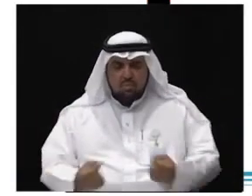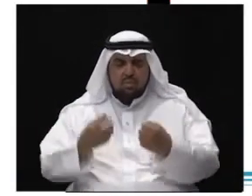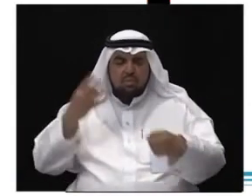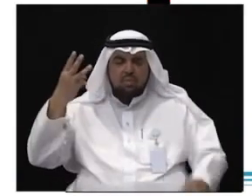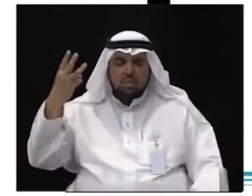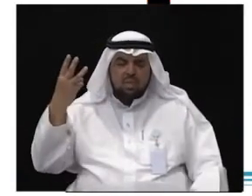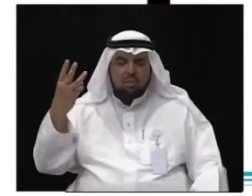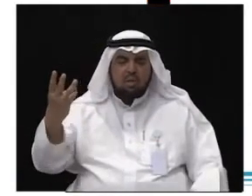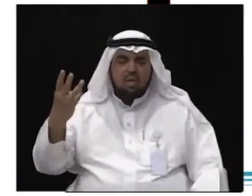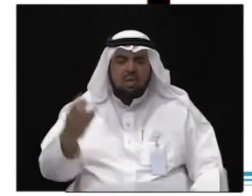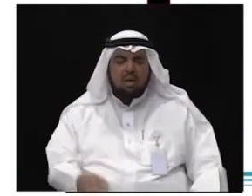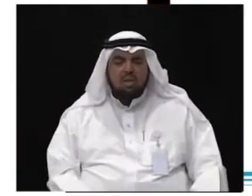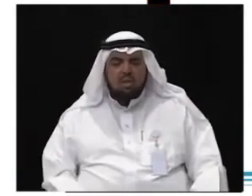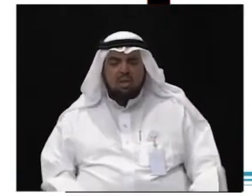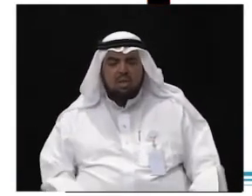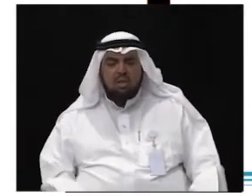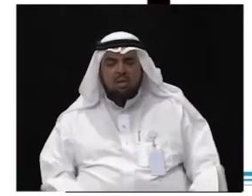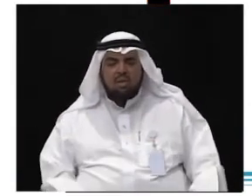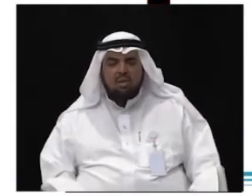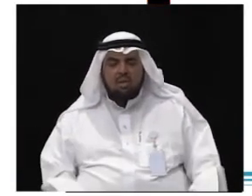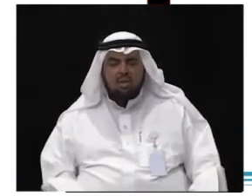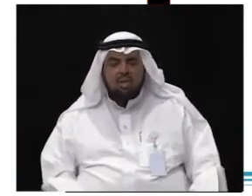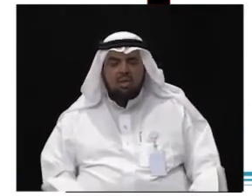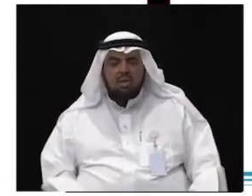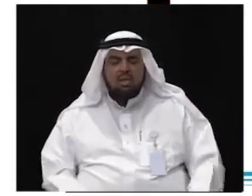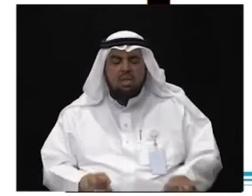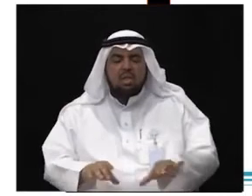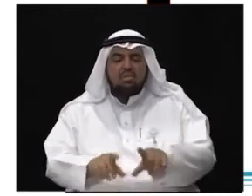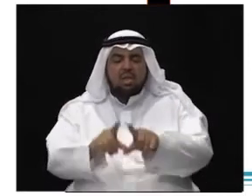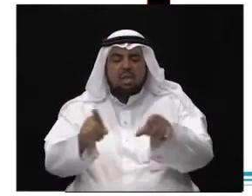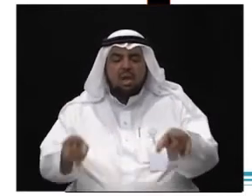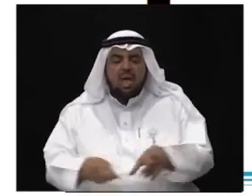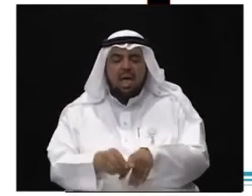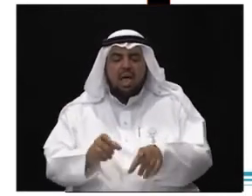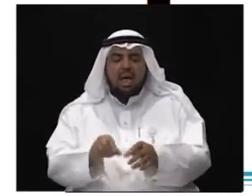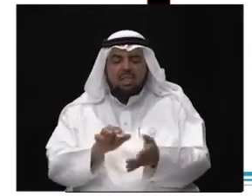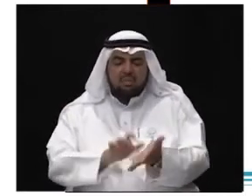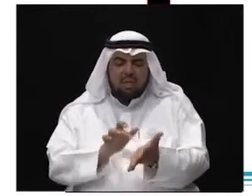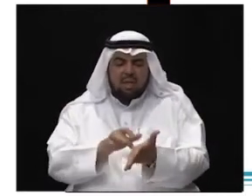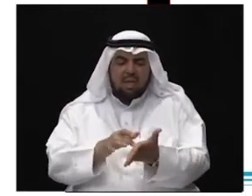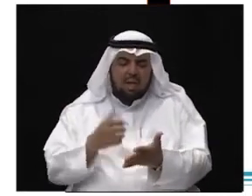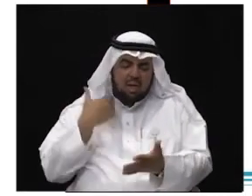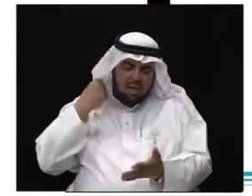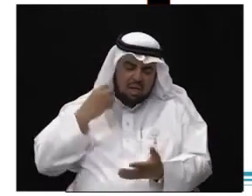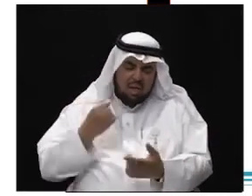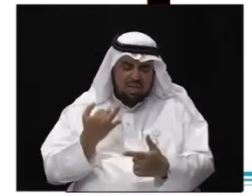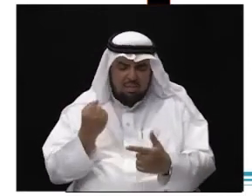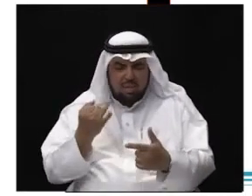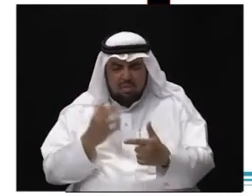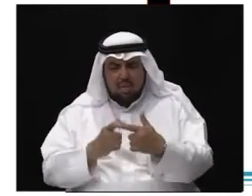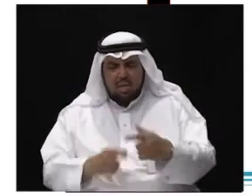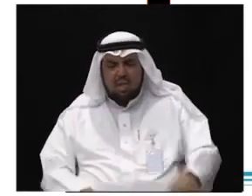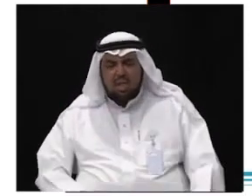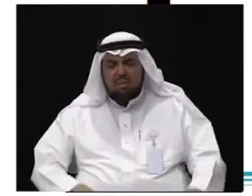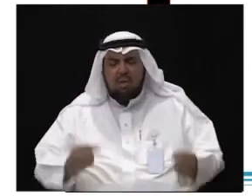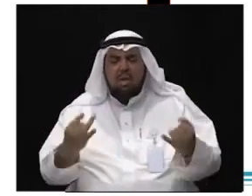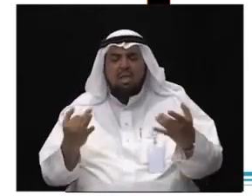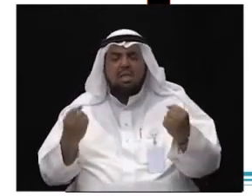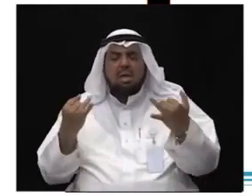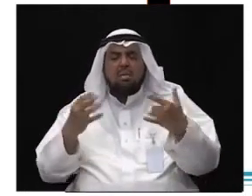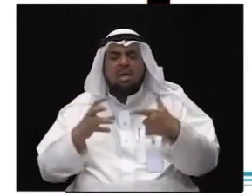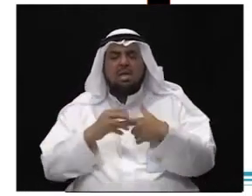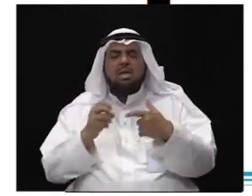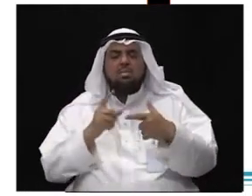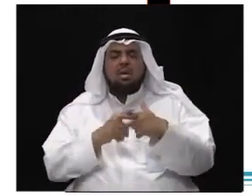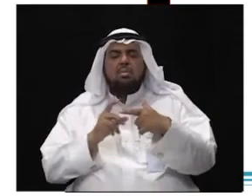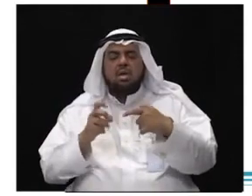انتقلت نورة إلى التدريب الثالث، تطبيق الآلة الحاسبة البسيطة، وهو يعتمد على العمليات الحسابية.